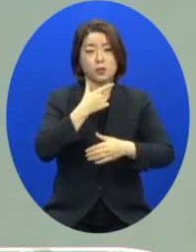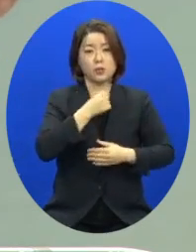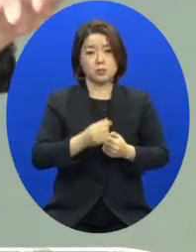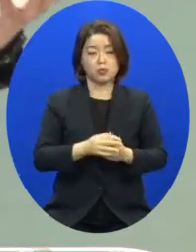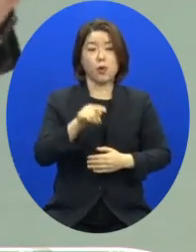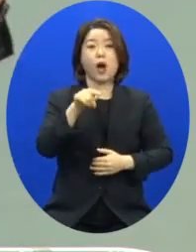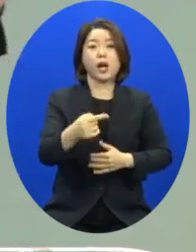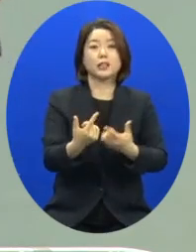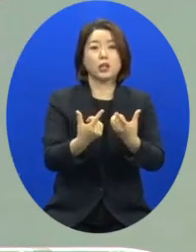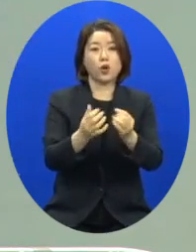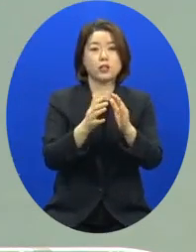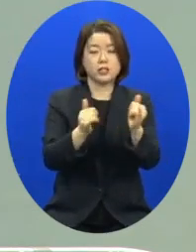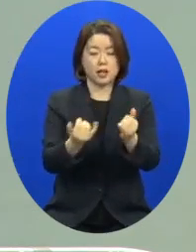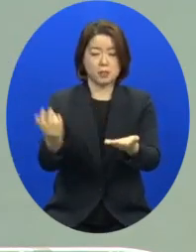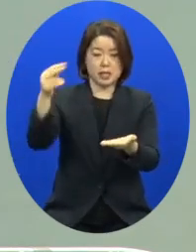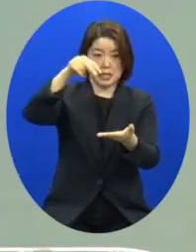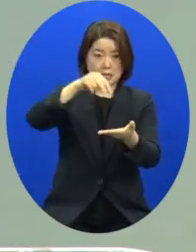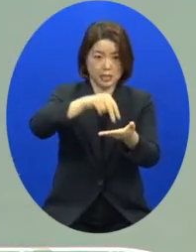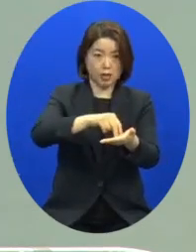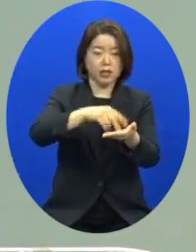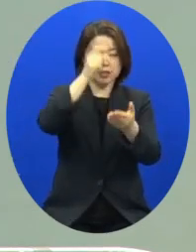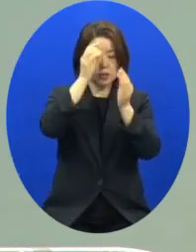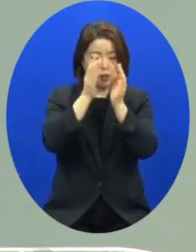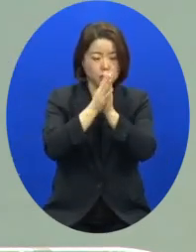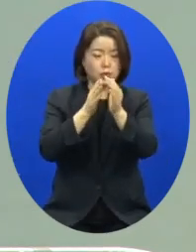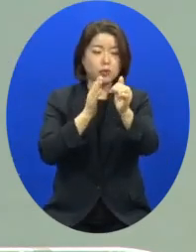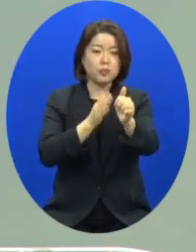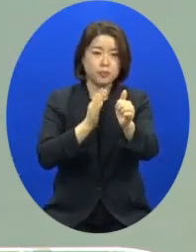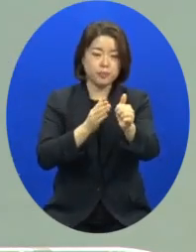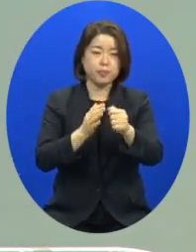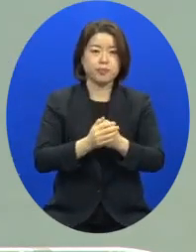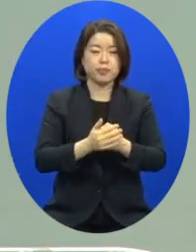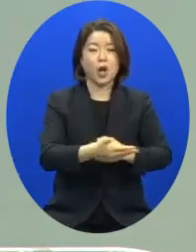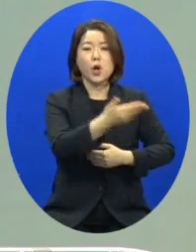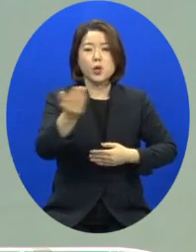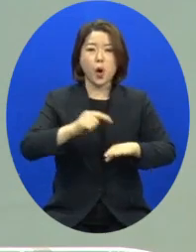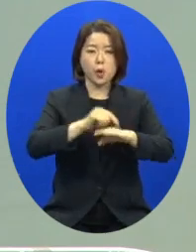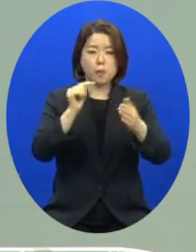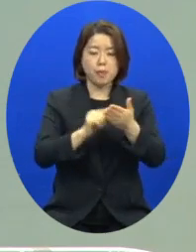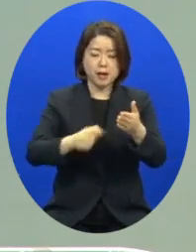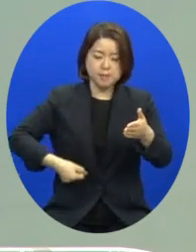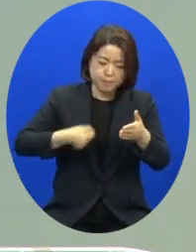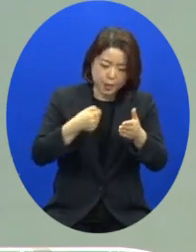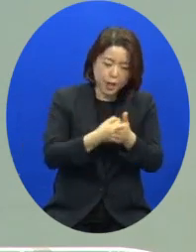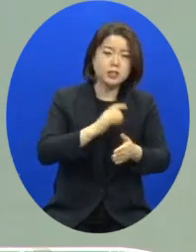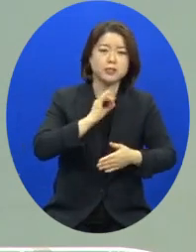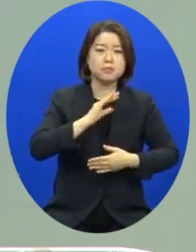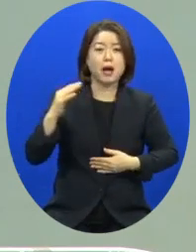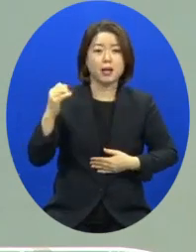분들은 일어나셔서 기도하시기 바랍니다. 여러분의 마음의 결심만으로도